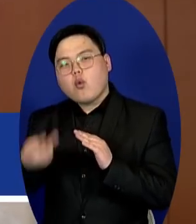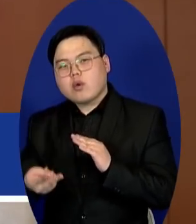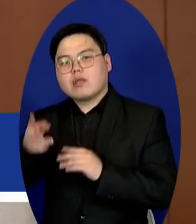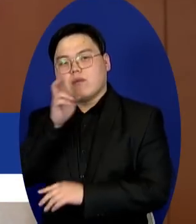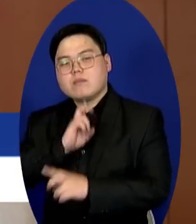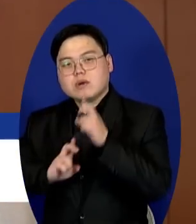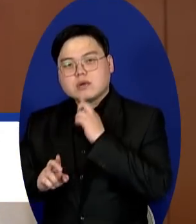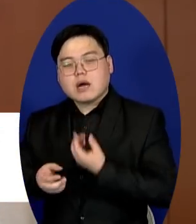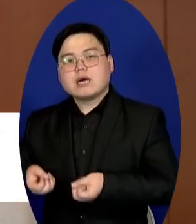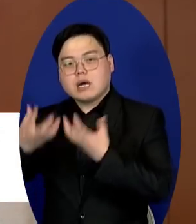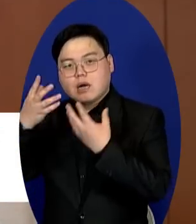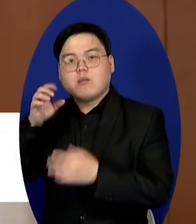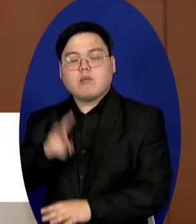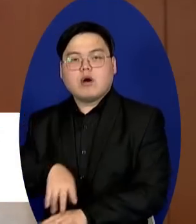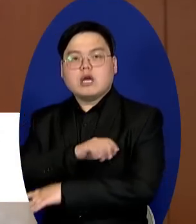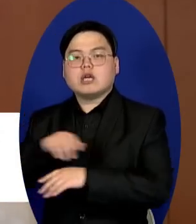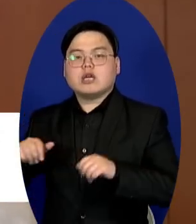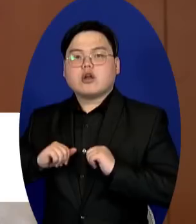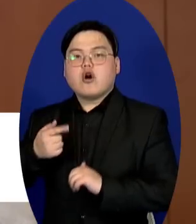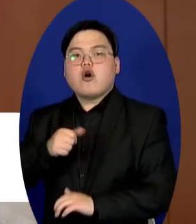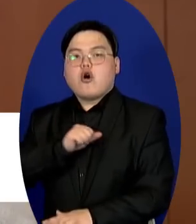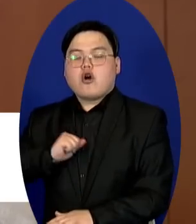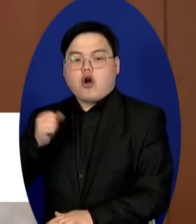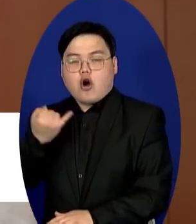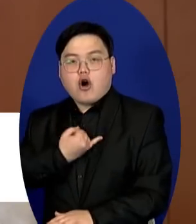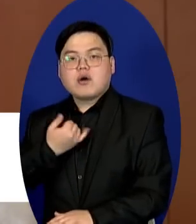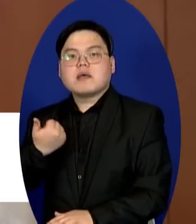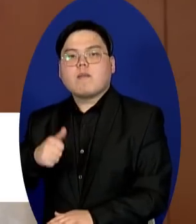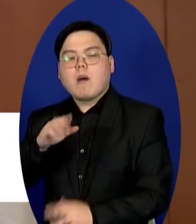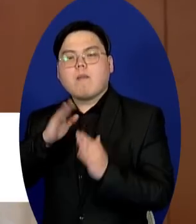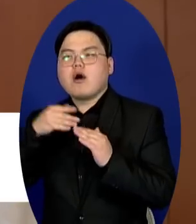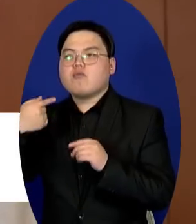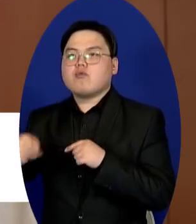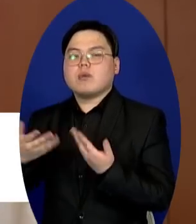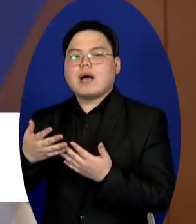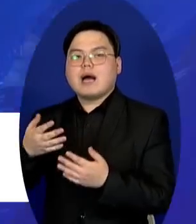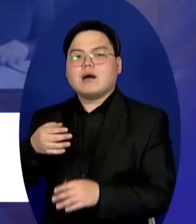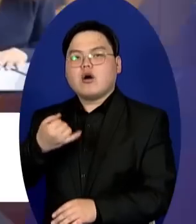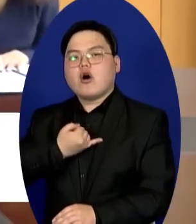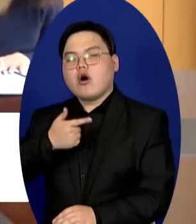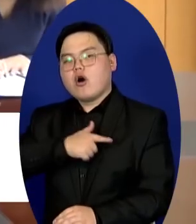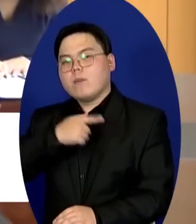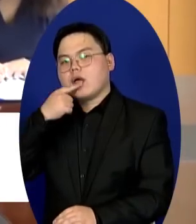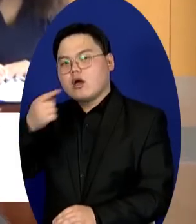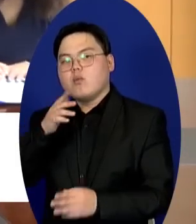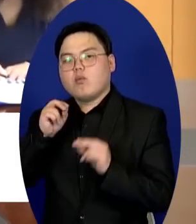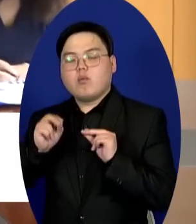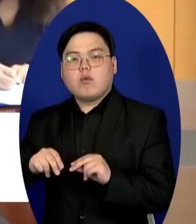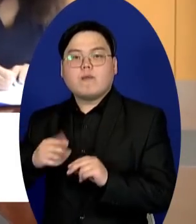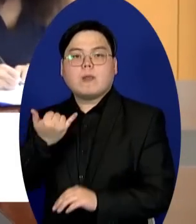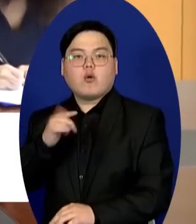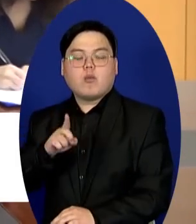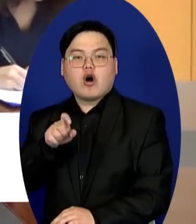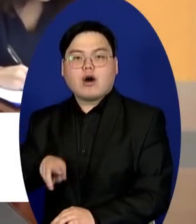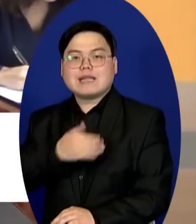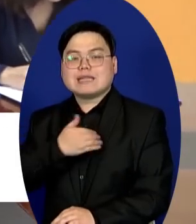ийм тохиолдолд эргэн өөрөө одоо хохирлоо тухайн аж ахуй нэгжээс нэхэмжлэх ийм хэрэгтэй. Нийслэлийн цаг дарга бөгөөд